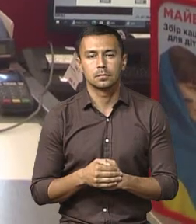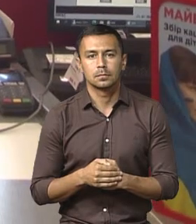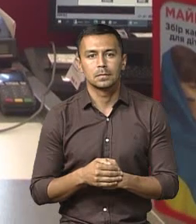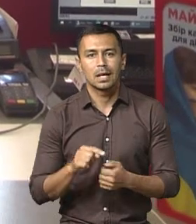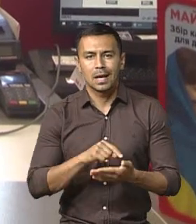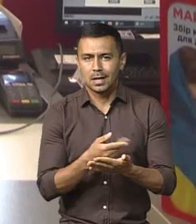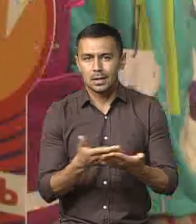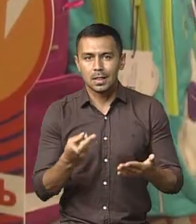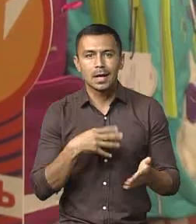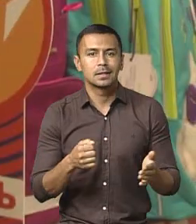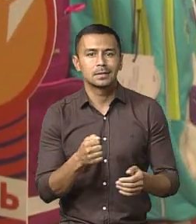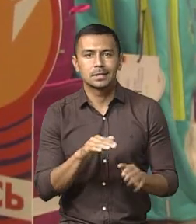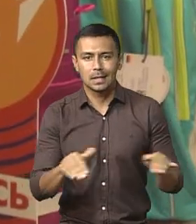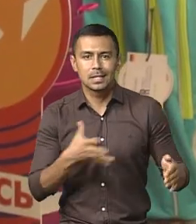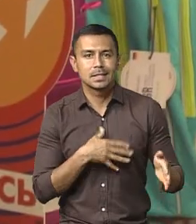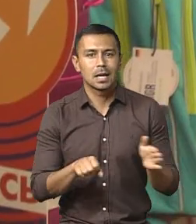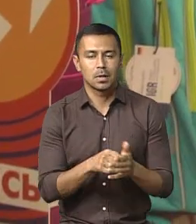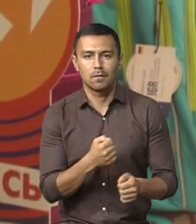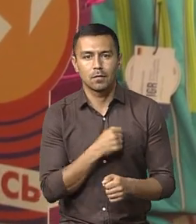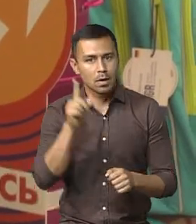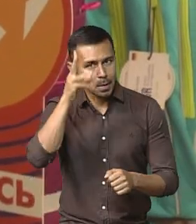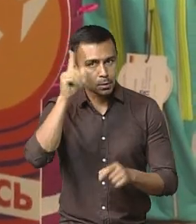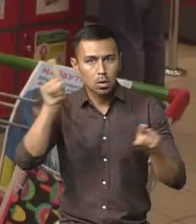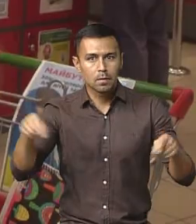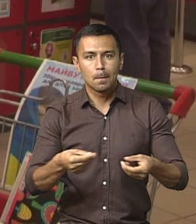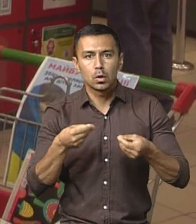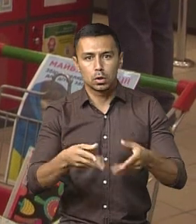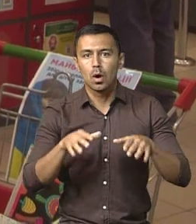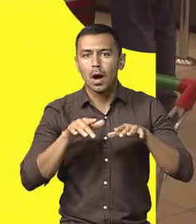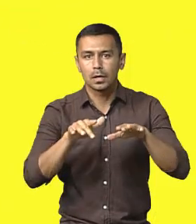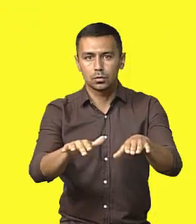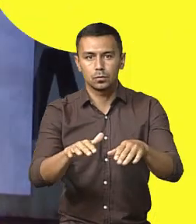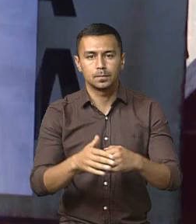Канцелярія для дітей загиблих військових. У Хмельницькому організували благодійну акцію.